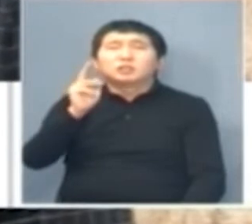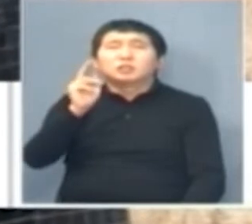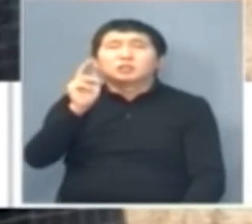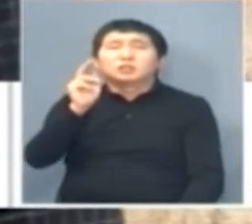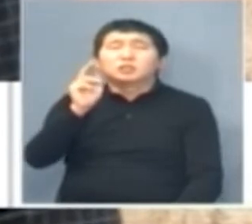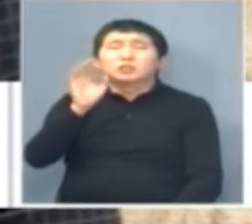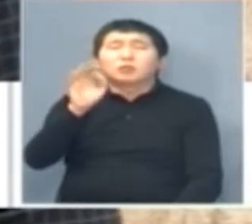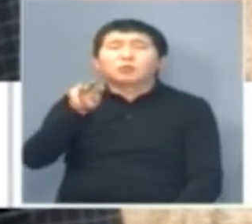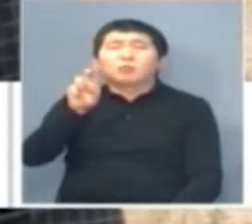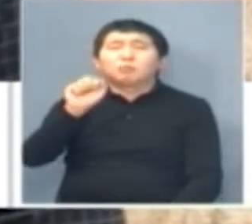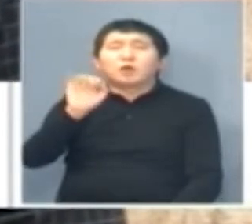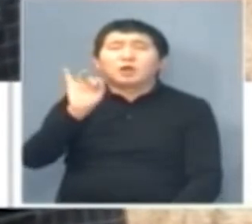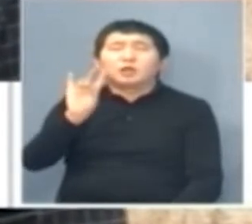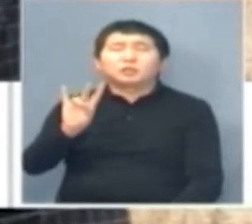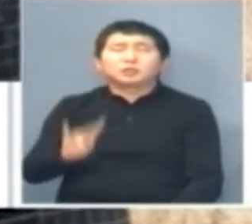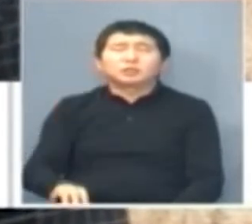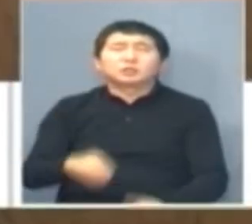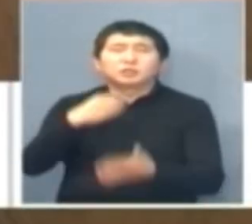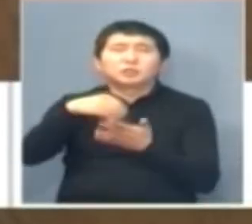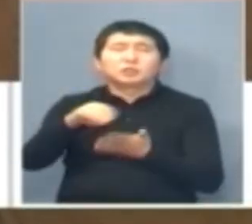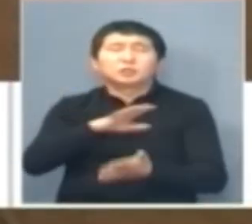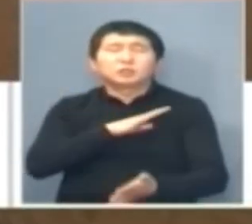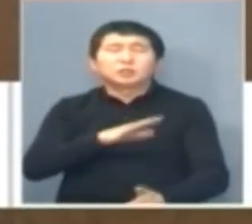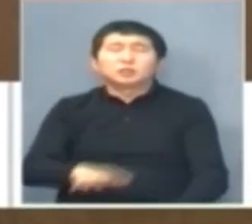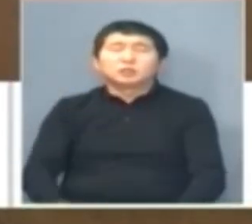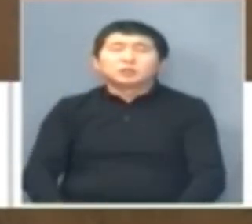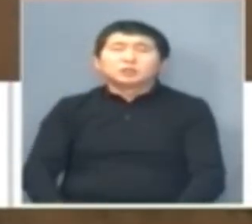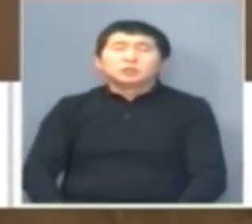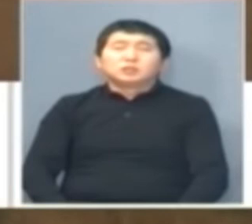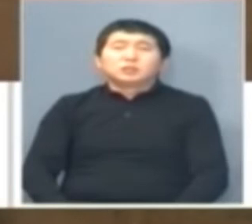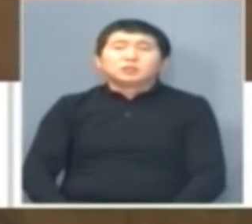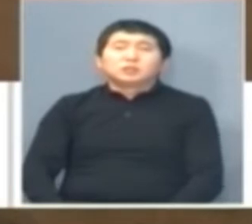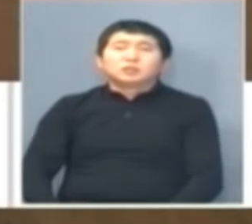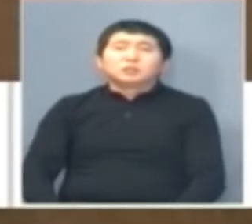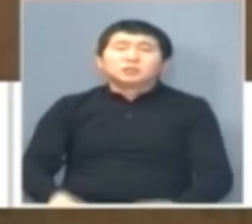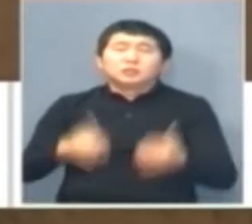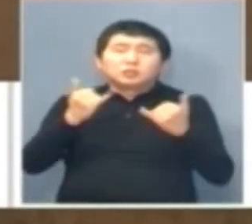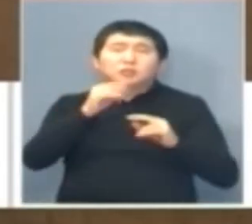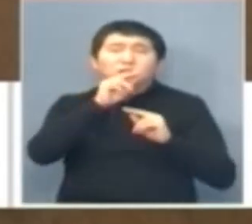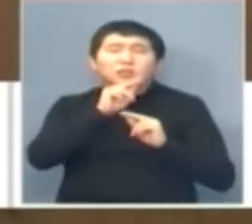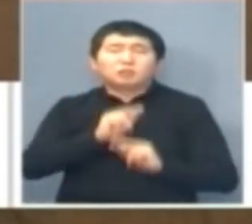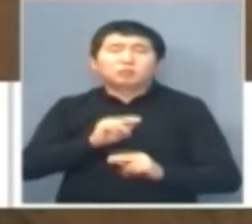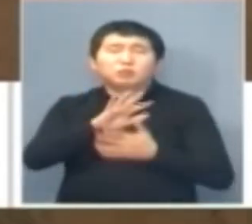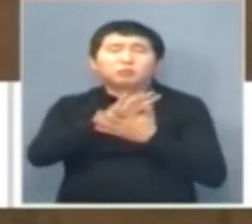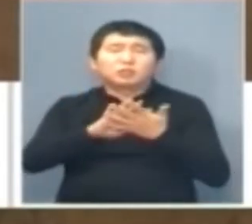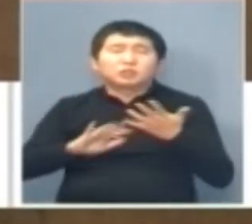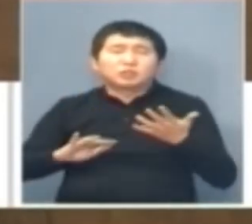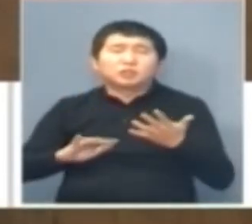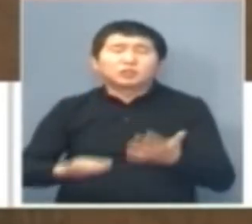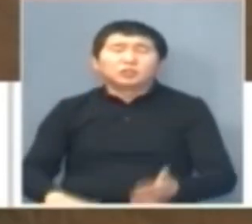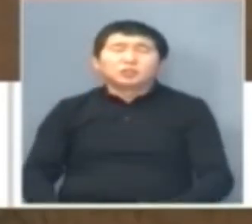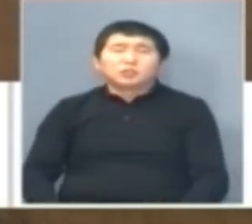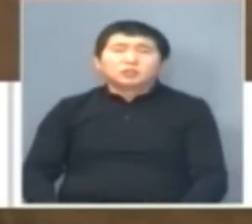410 техникасына қол жеткіздік. Егістік алқабында дәл қазір жұмыс қызып тұр. Қызметтерін жарыса атқарып жүрген